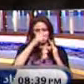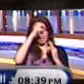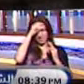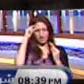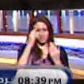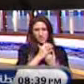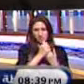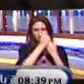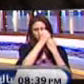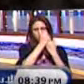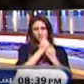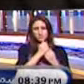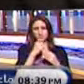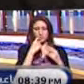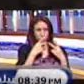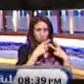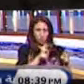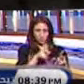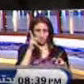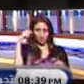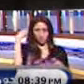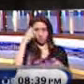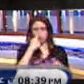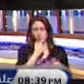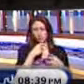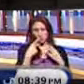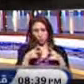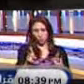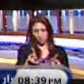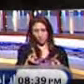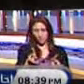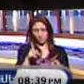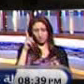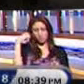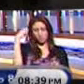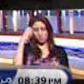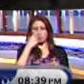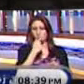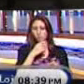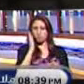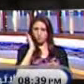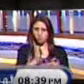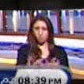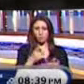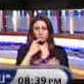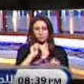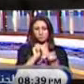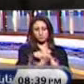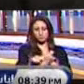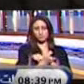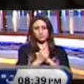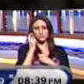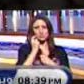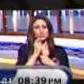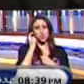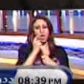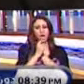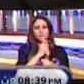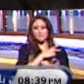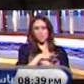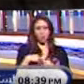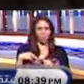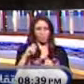السؤال، هل هذه المعلومة صحيحة؟ هل رئاسة الجمهورية فعلا لديها استعداد لإجراء تغيير وزاري نزولا على رغبة